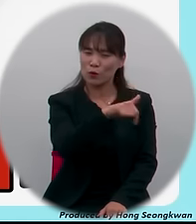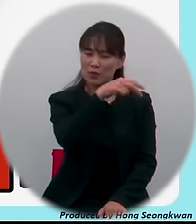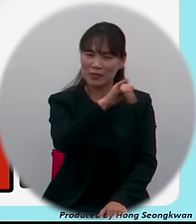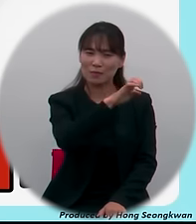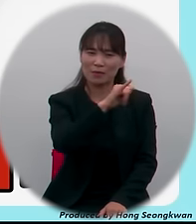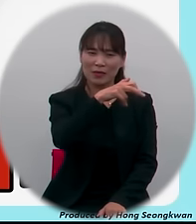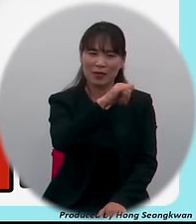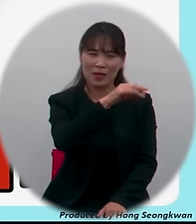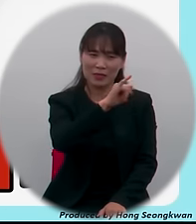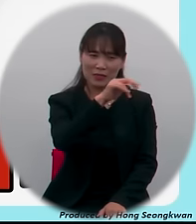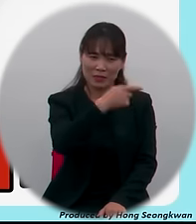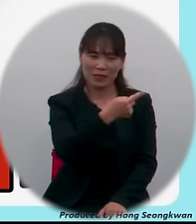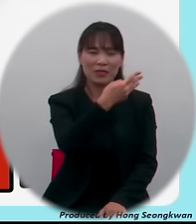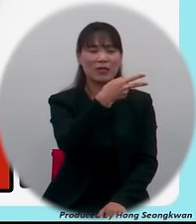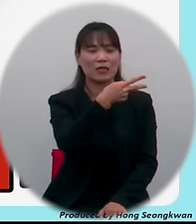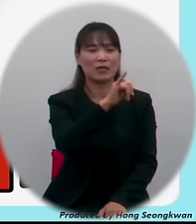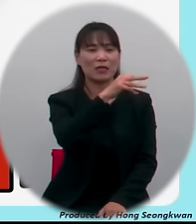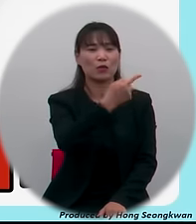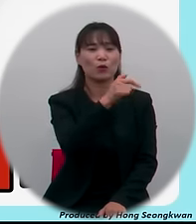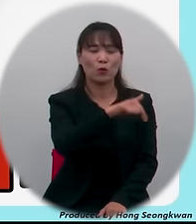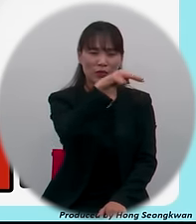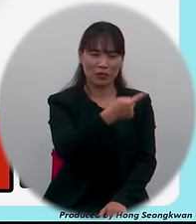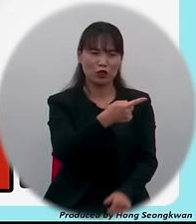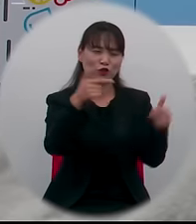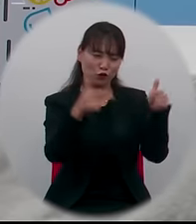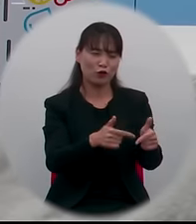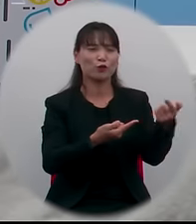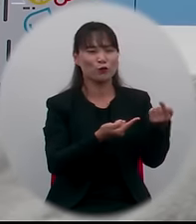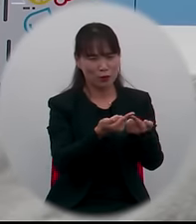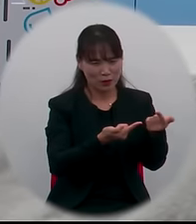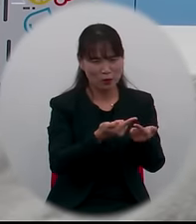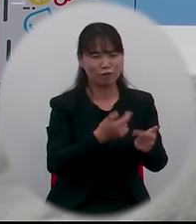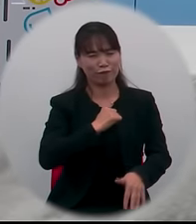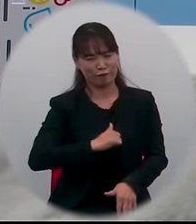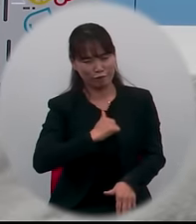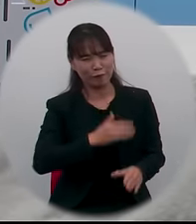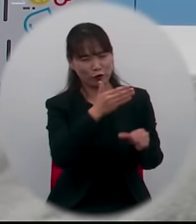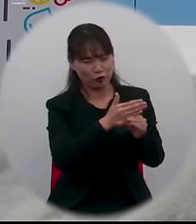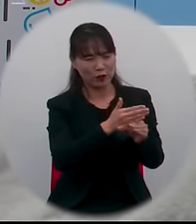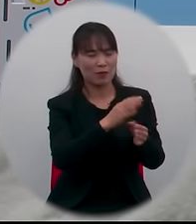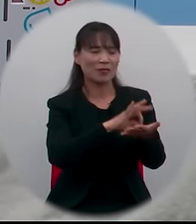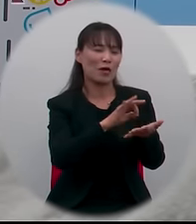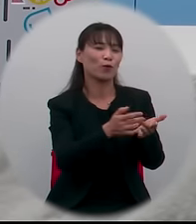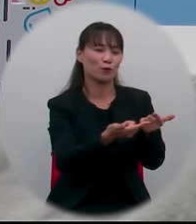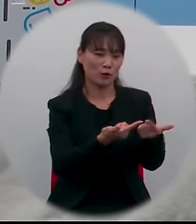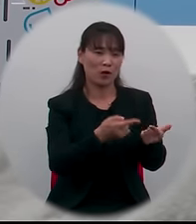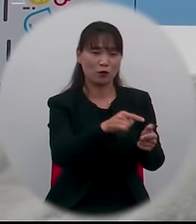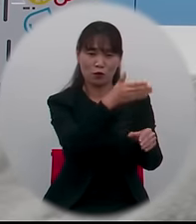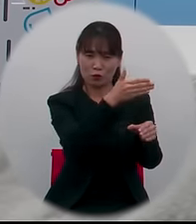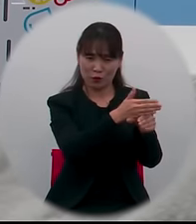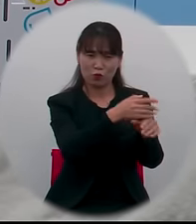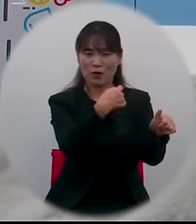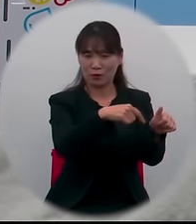케이션이 준말 디톡스 중심의 지도라고 합니다 줄이고 통지하고 참는 것 중심의 사용 조절 그것을 중심으로 한